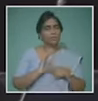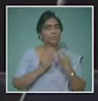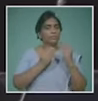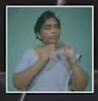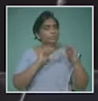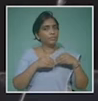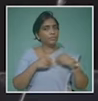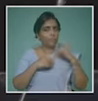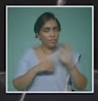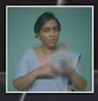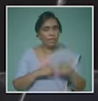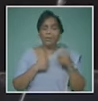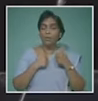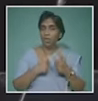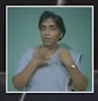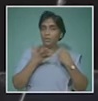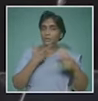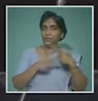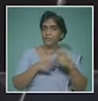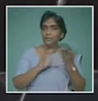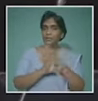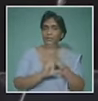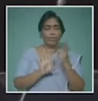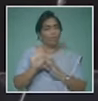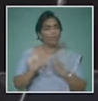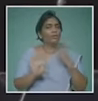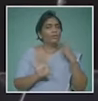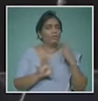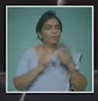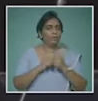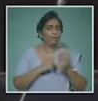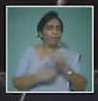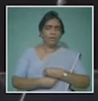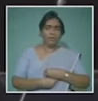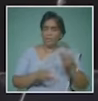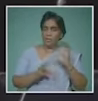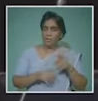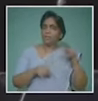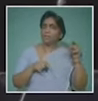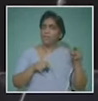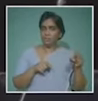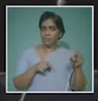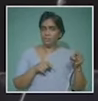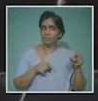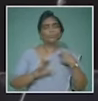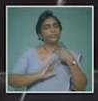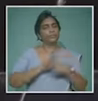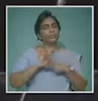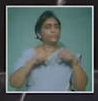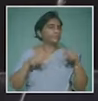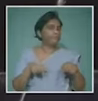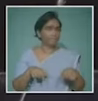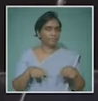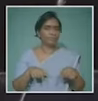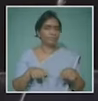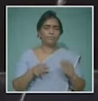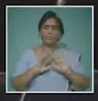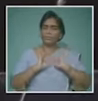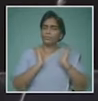கடந்த 2 வருட காலத்துக்குள்ளே இருந்த ஆட்சியாளர்கள் தடுத்து, அதாவது இந்த நாட்டு இன்று எல்லா துறையிலும் மிக மோசமான